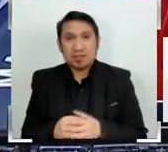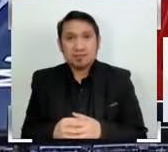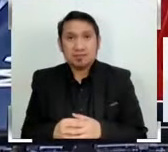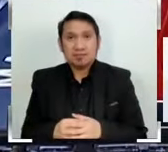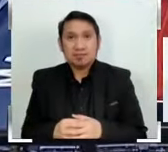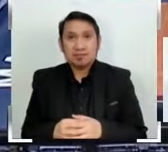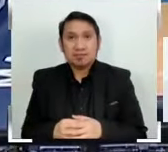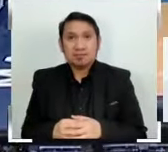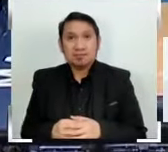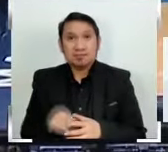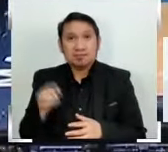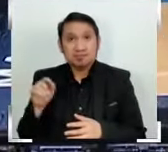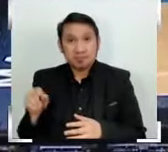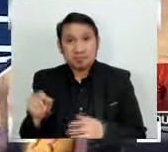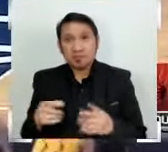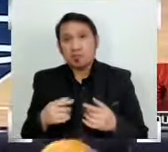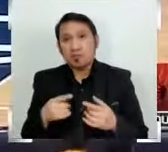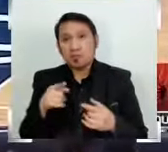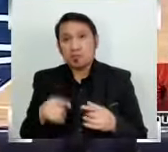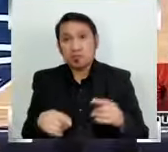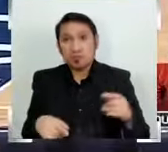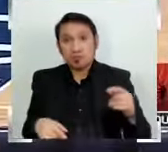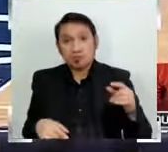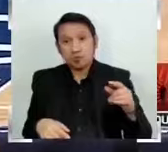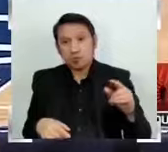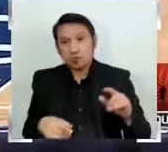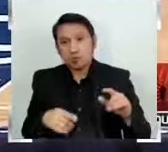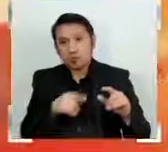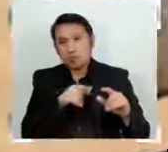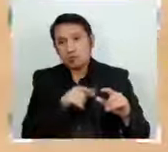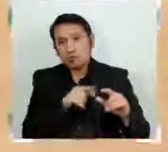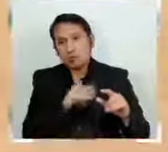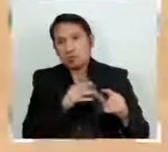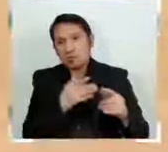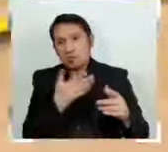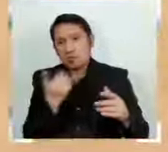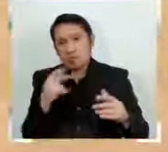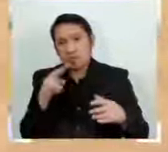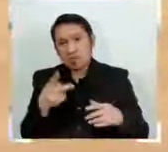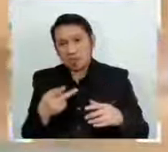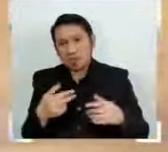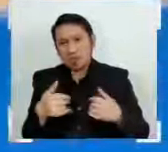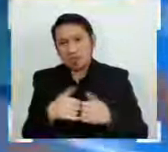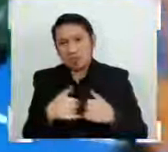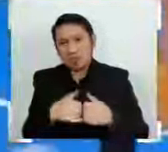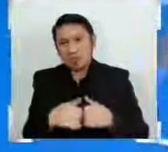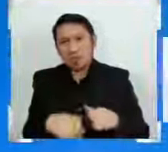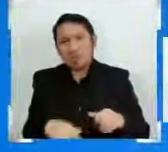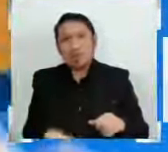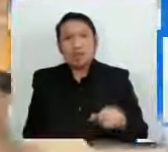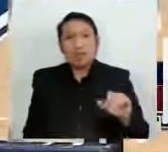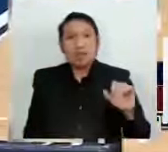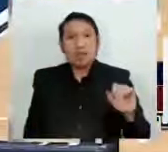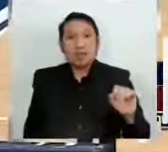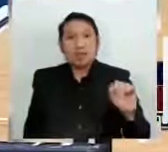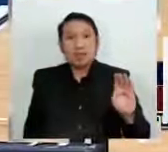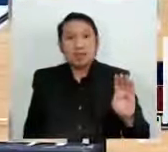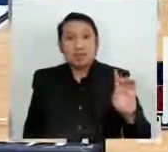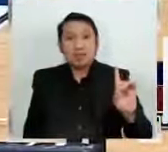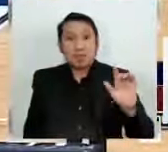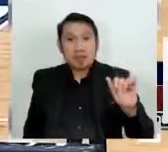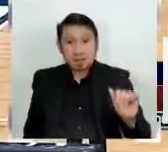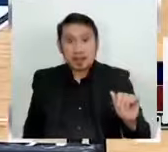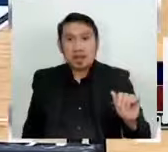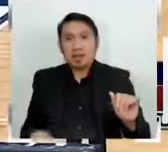Clint Escamis ang opensa ng Cardinals. At sa second game, tinambakan ng San Beda Red Lions ang LPU Pirates